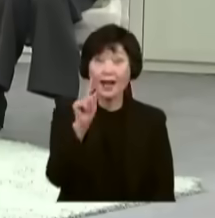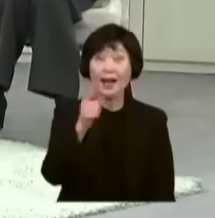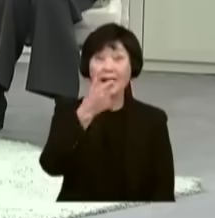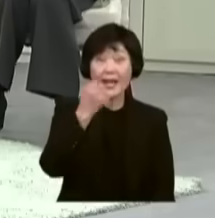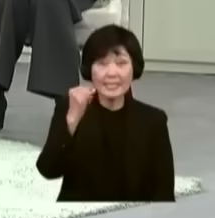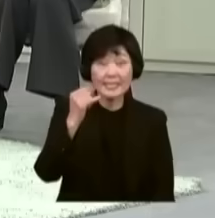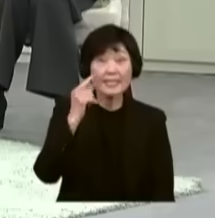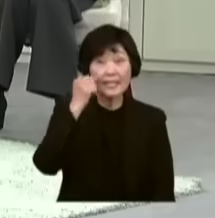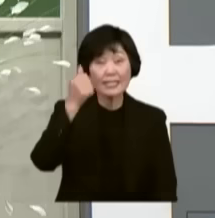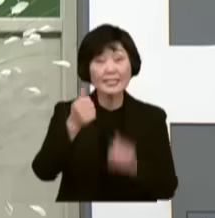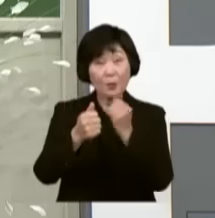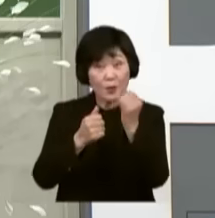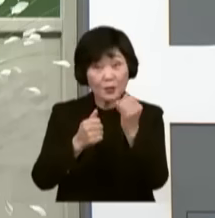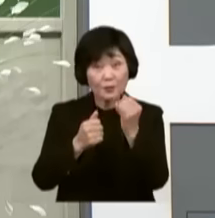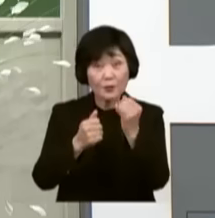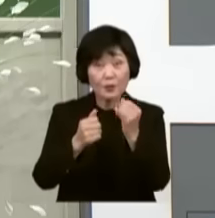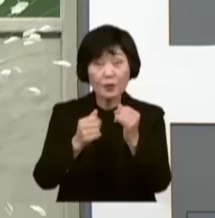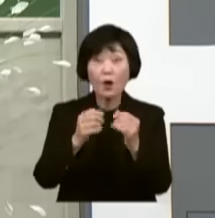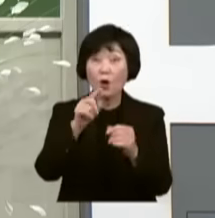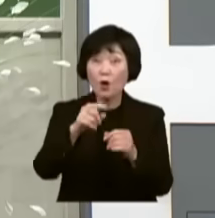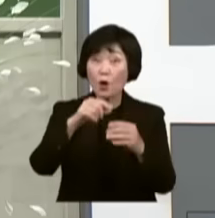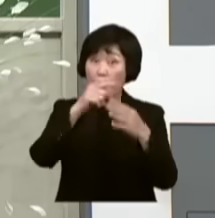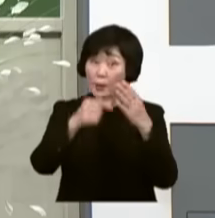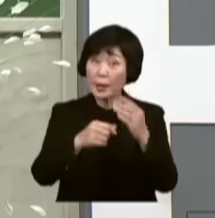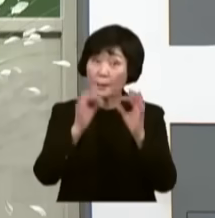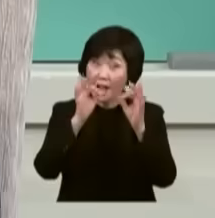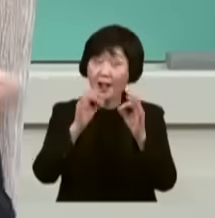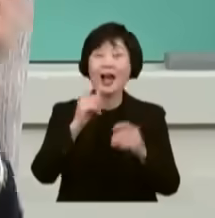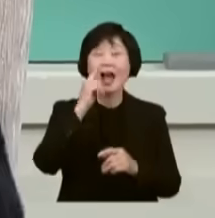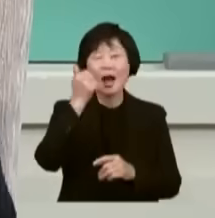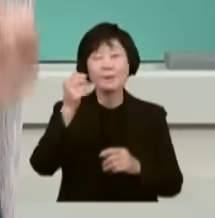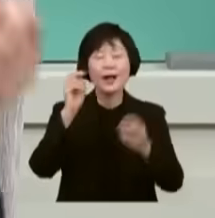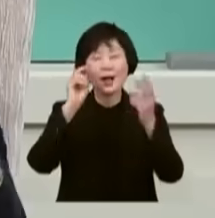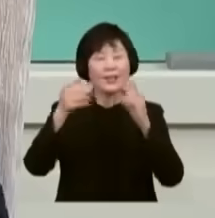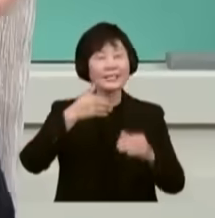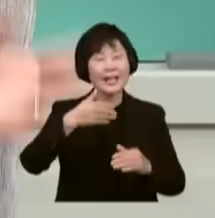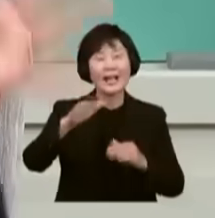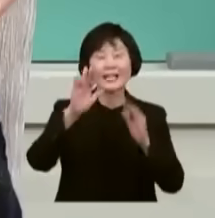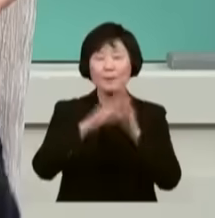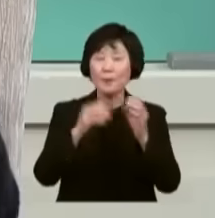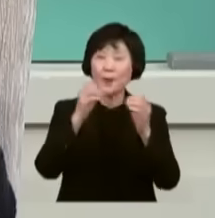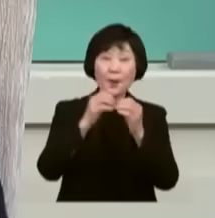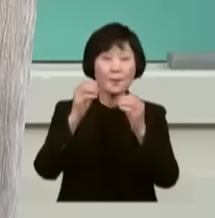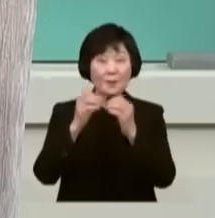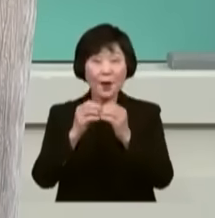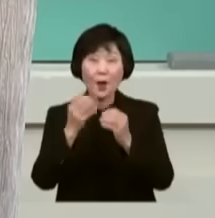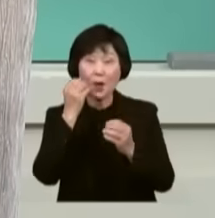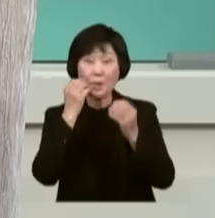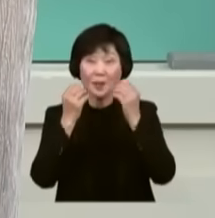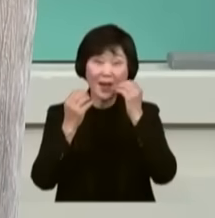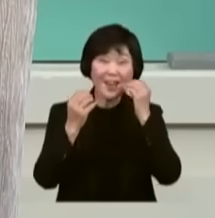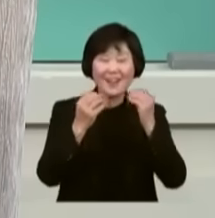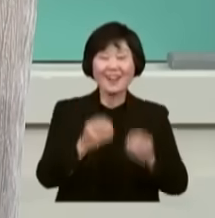한인 사모님. 네. 뽀뽀뽀. 저도 보고 자라. 그렇죠. 그 네, 그렇죠. 맞습니다. 네네. 네. 아빠가 출근할 때 뽀뽀뽀 이 노래 그치. 아직도